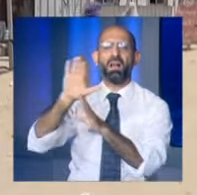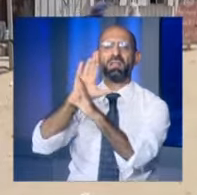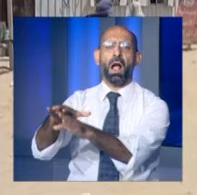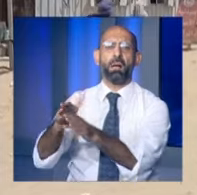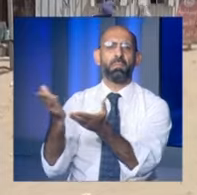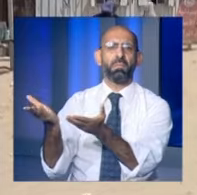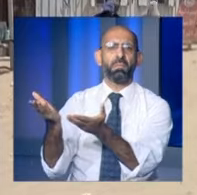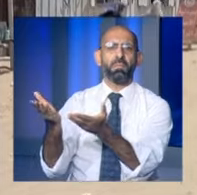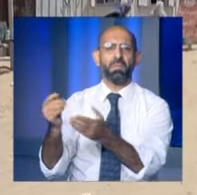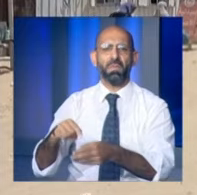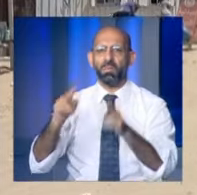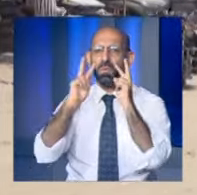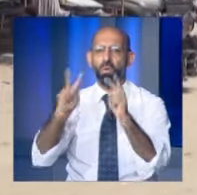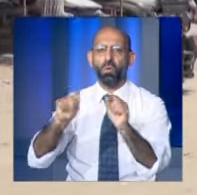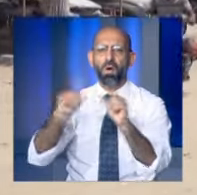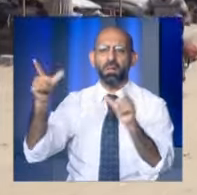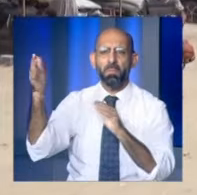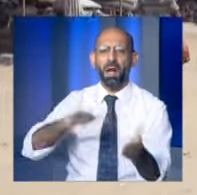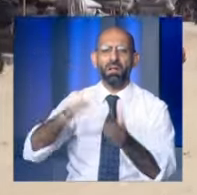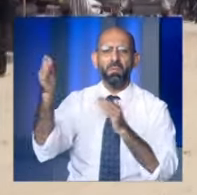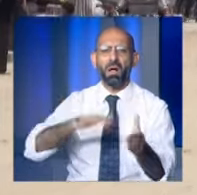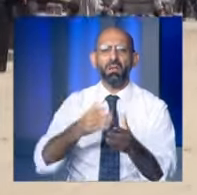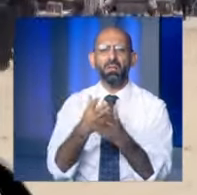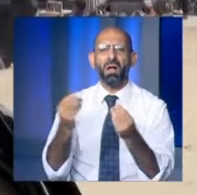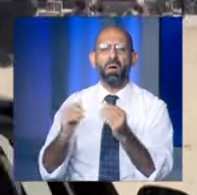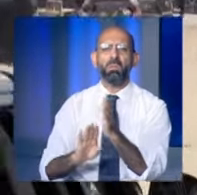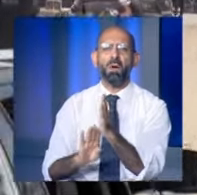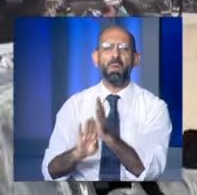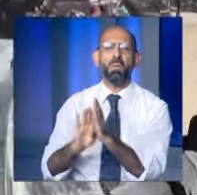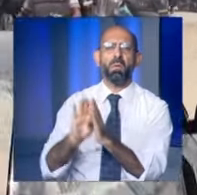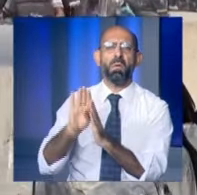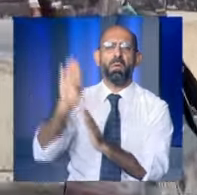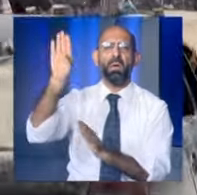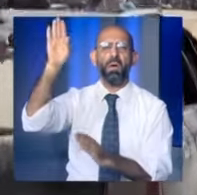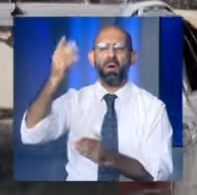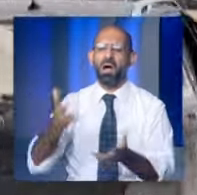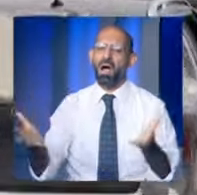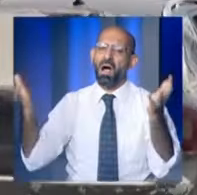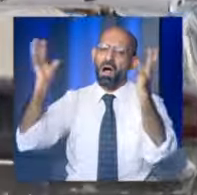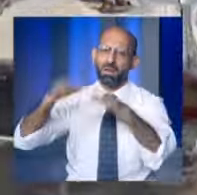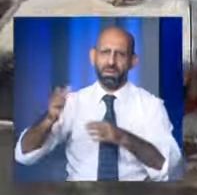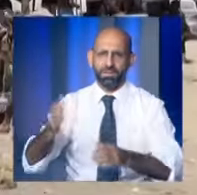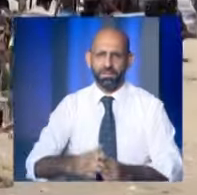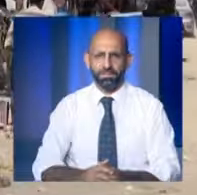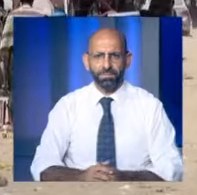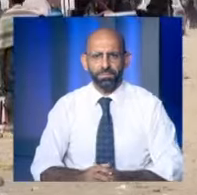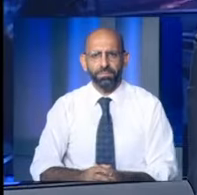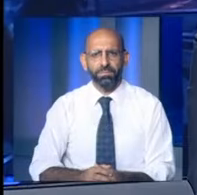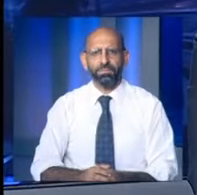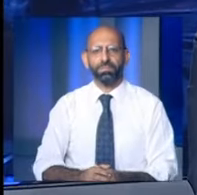غزة بأسلحة أمريكية وأوروبية وسط عدم اكتراث كل الأمم المتحضرة.